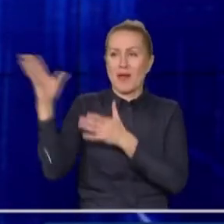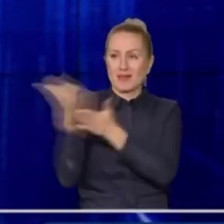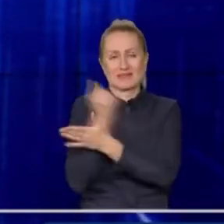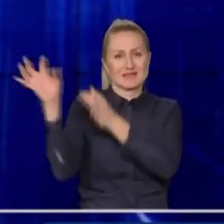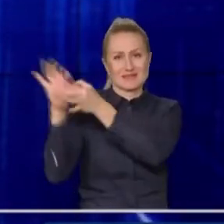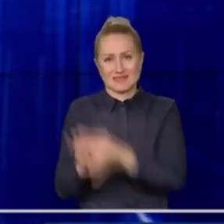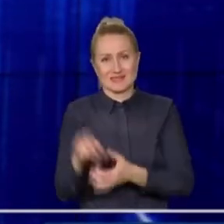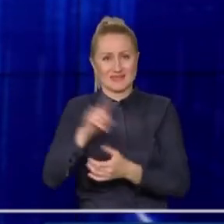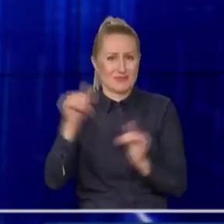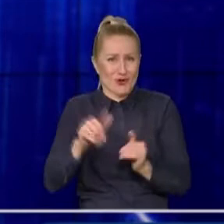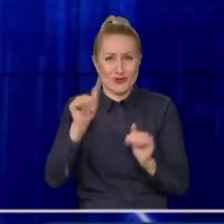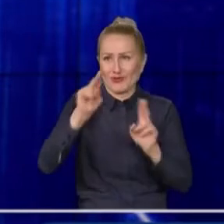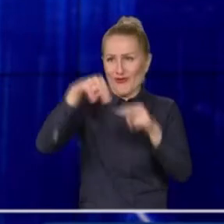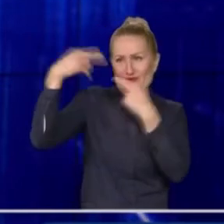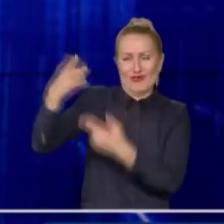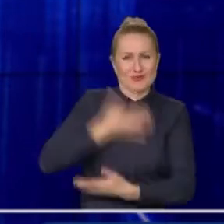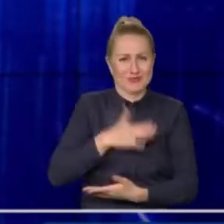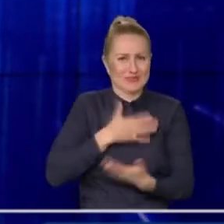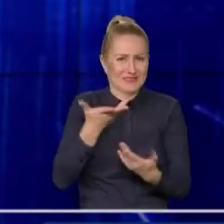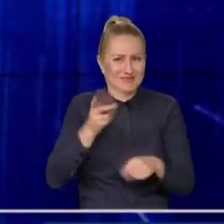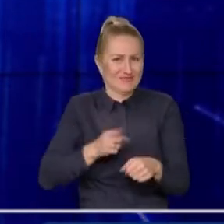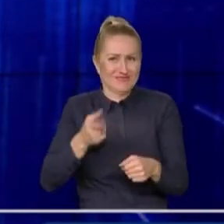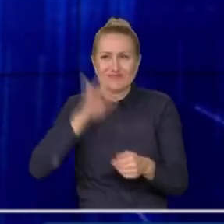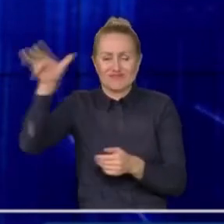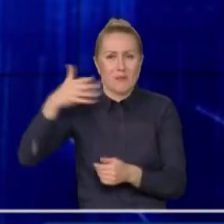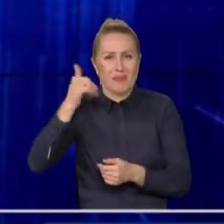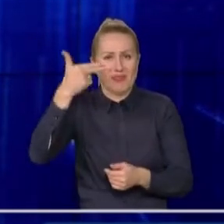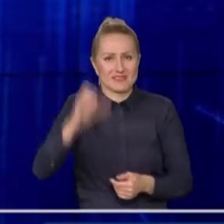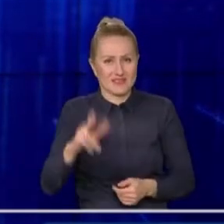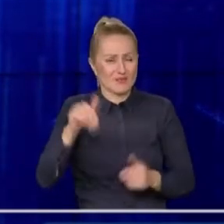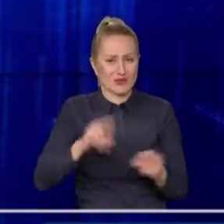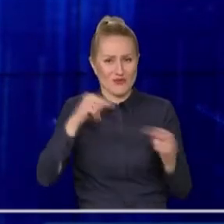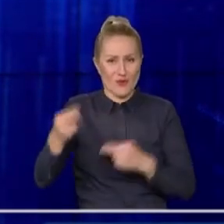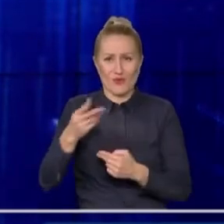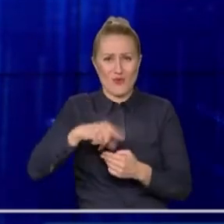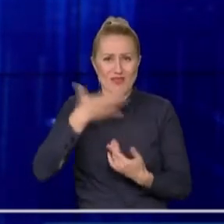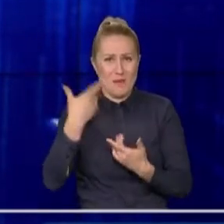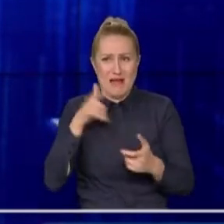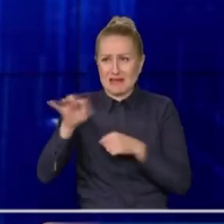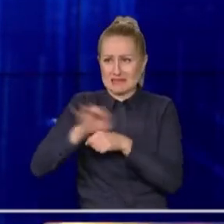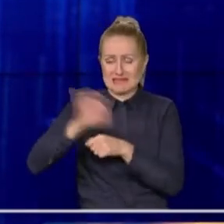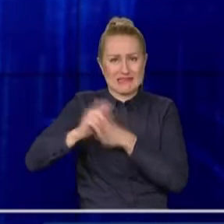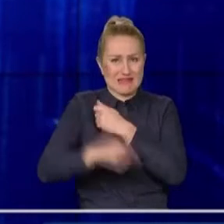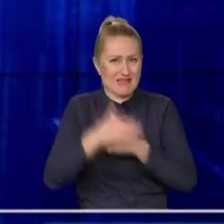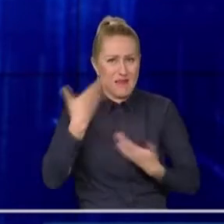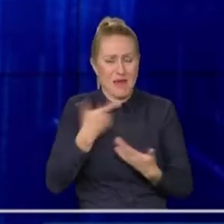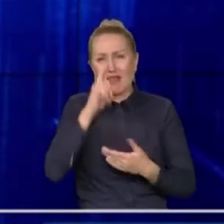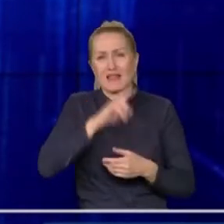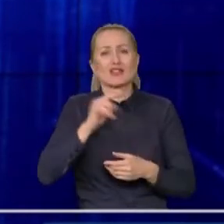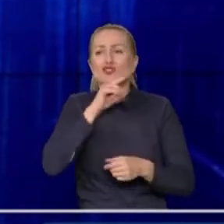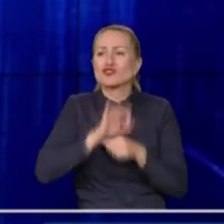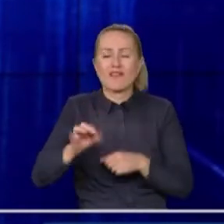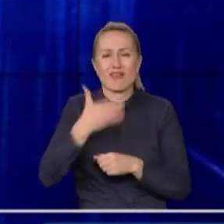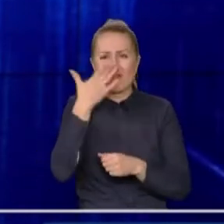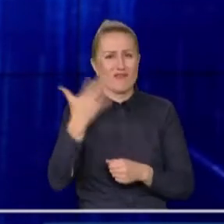każdej chwili mogą wrócić z powrotem do domu, do Mińska. I nikt ich nie represjonuje. Tam ich nic złego nie czeka ze